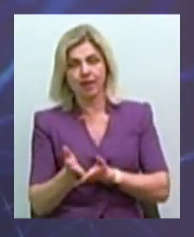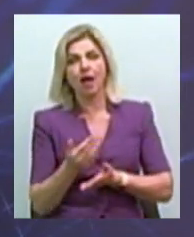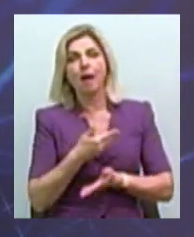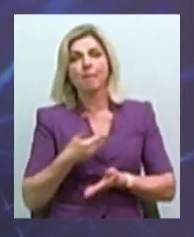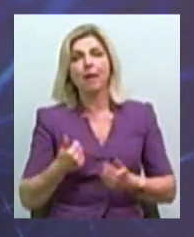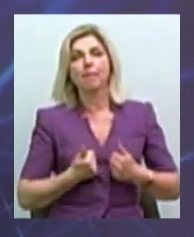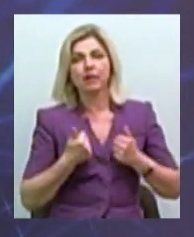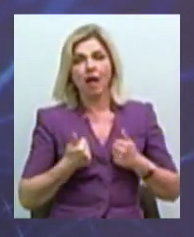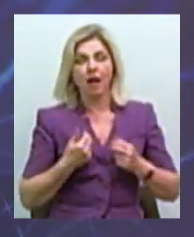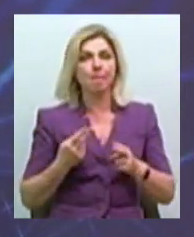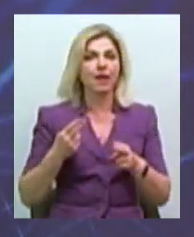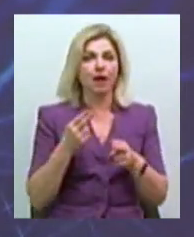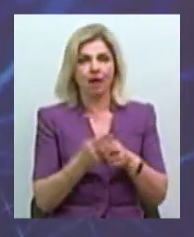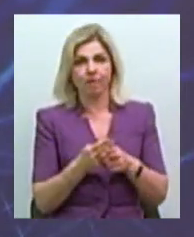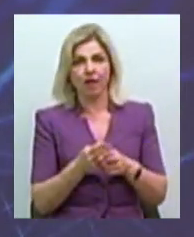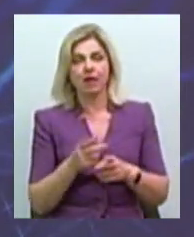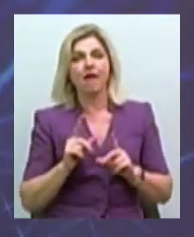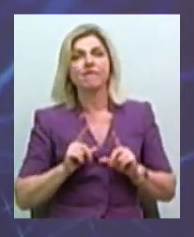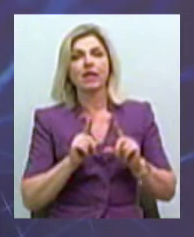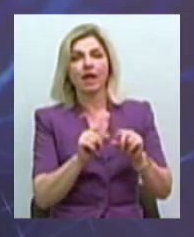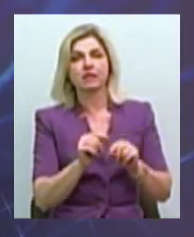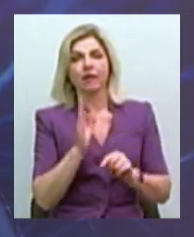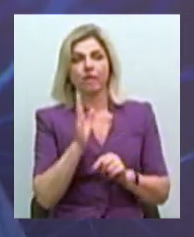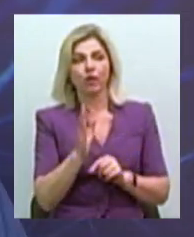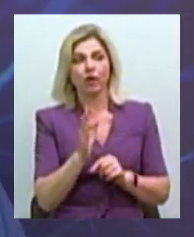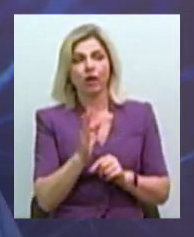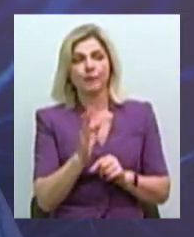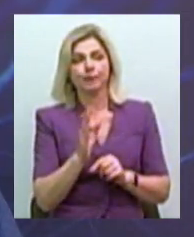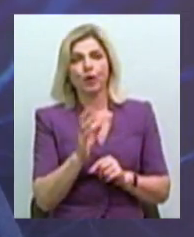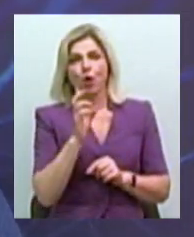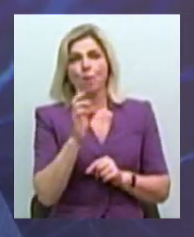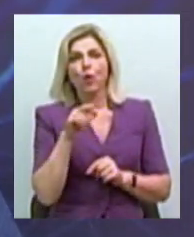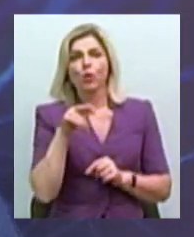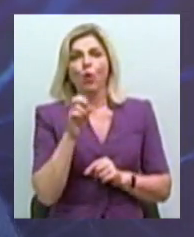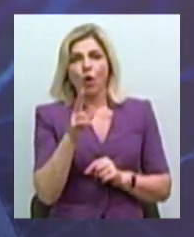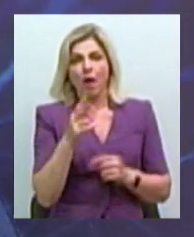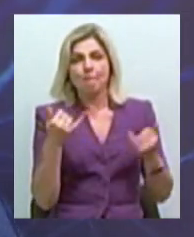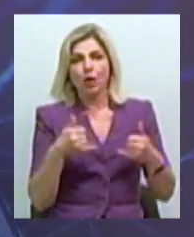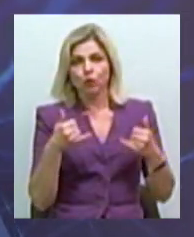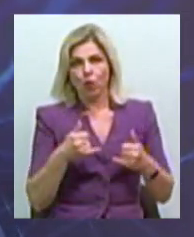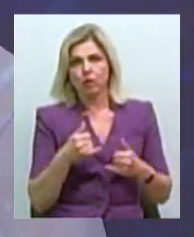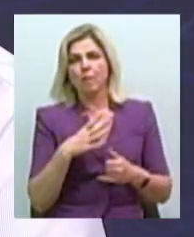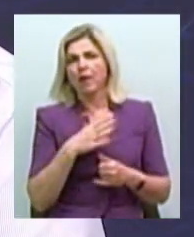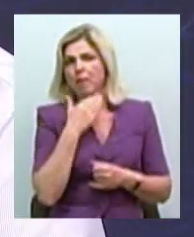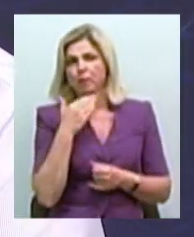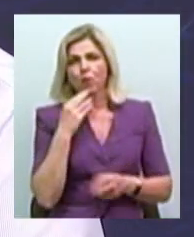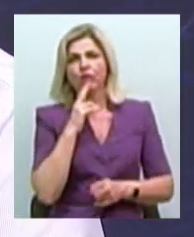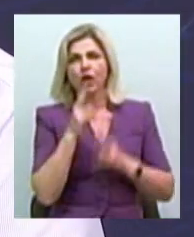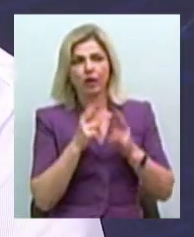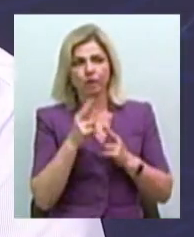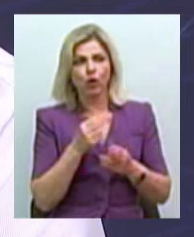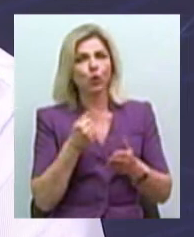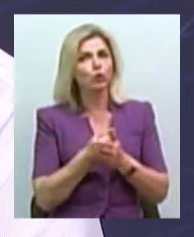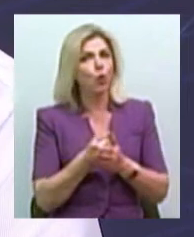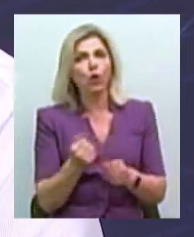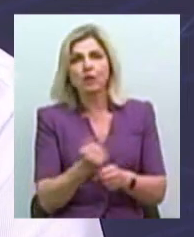знаете, перекрывать въезды блоками бетонными. Это вызывало массу нареканий, доходило чуть ли не до драк